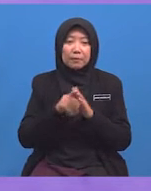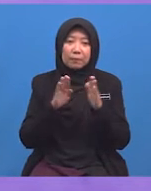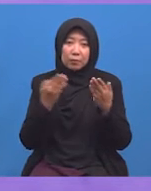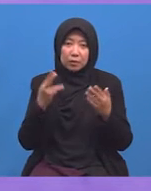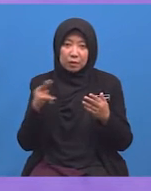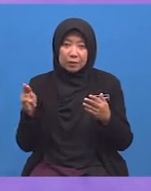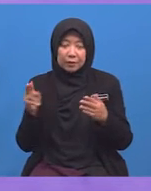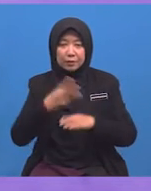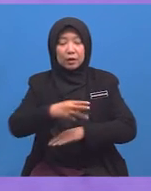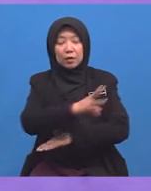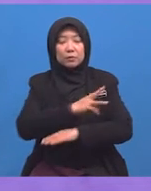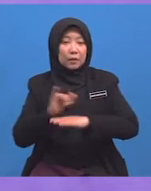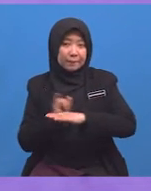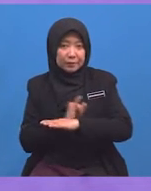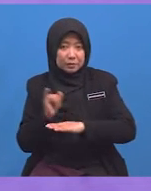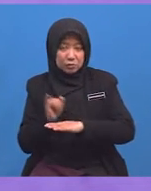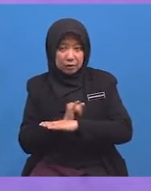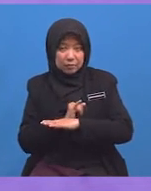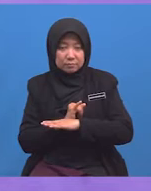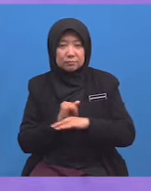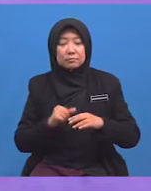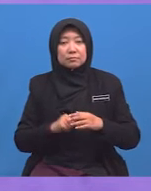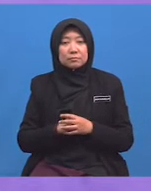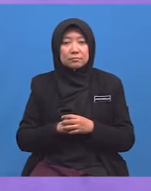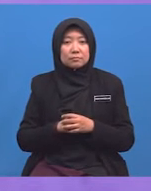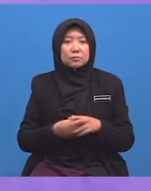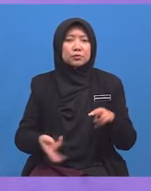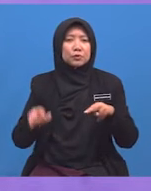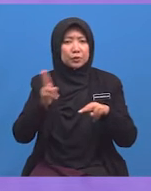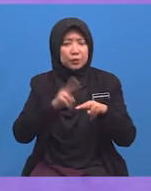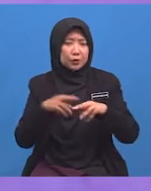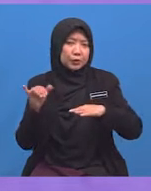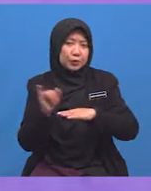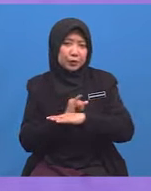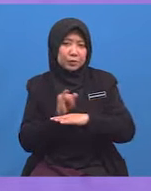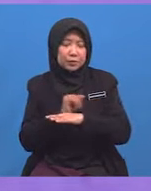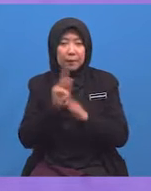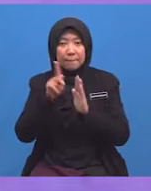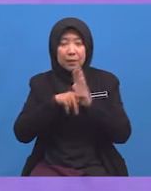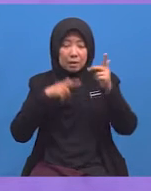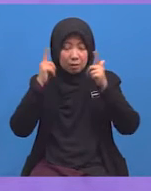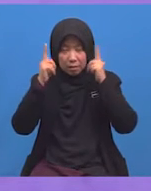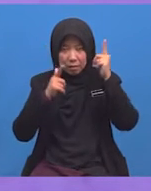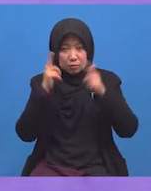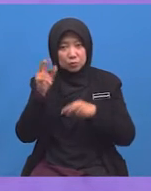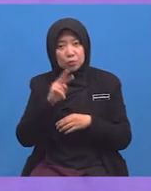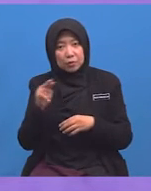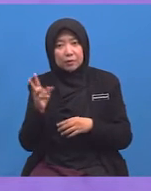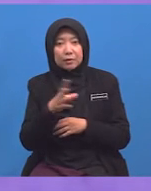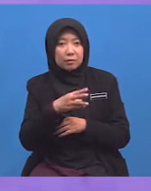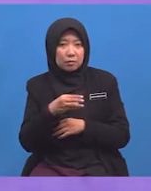pembukaan kawasan perindustrian, meningkatkan industri pelancongan